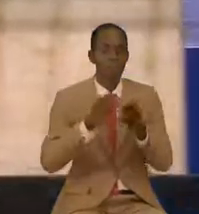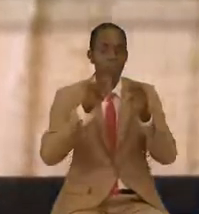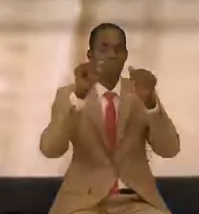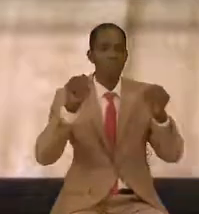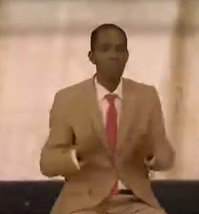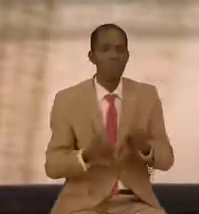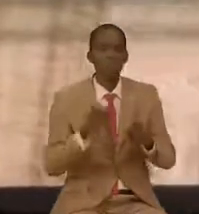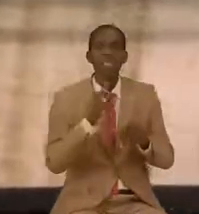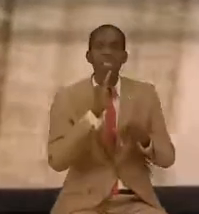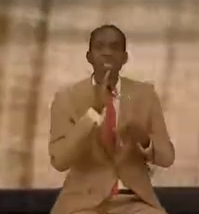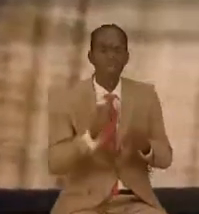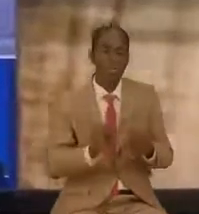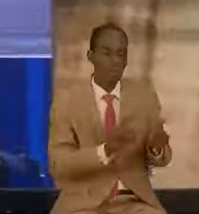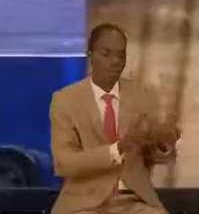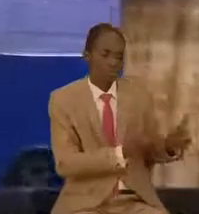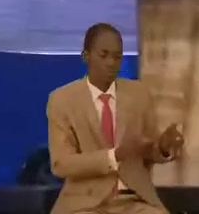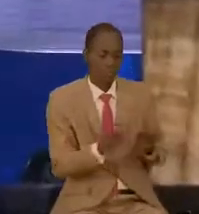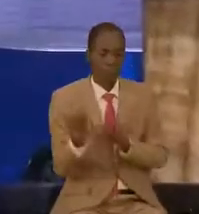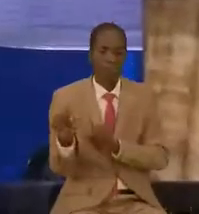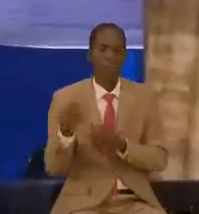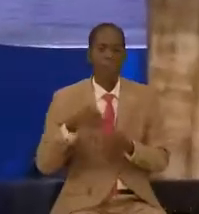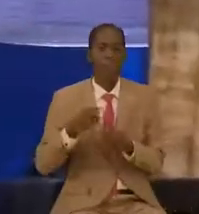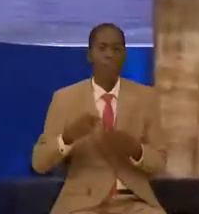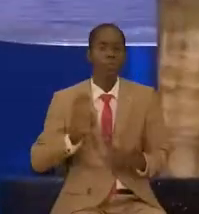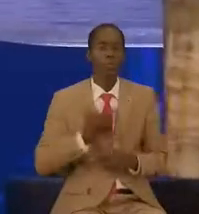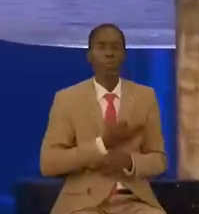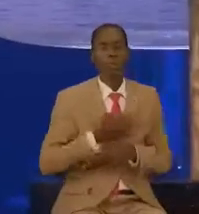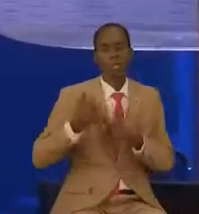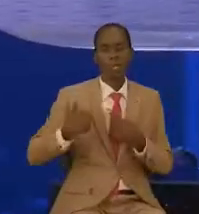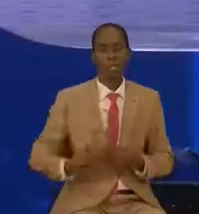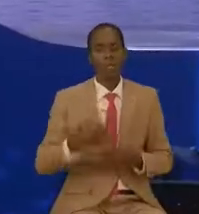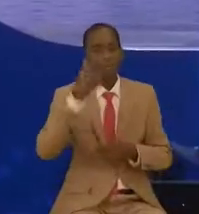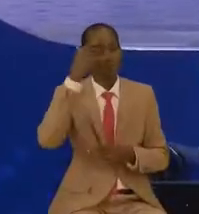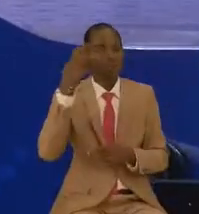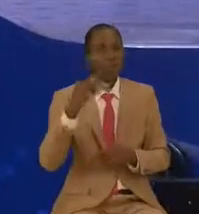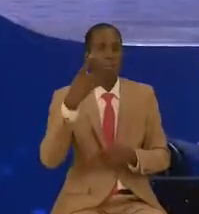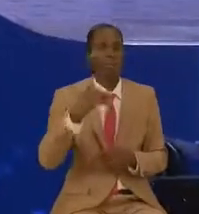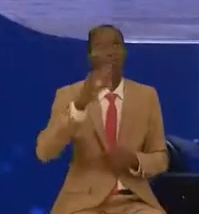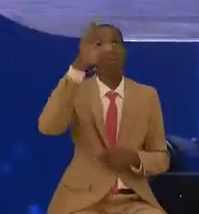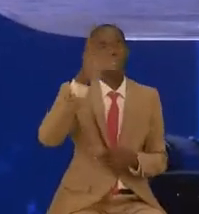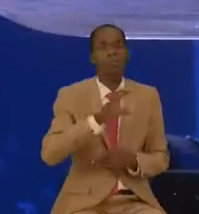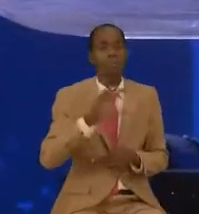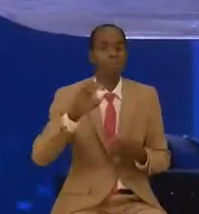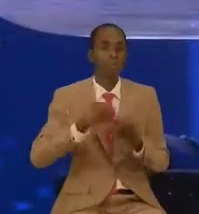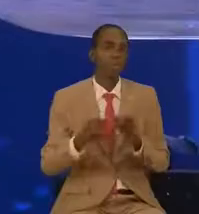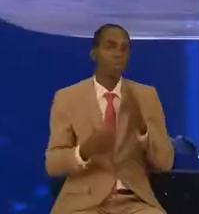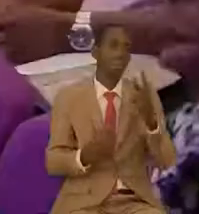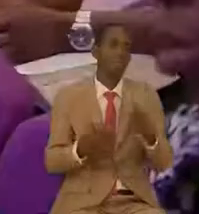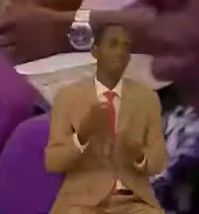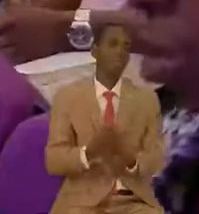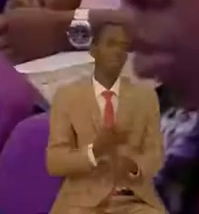image est transplantée dans notre cœur à cause de la croix.